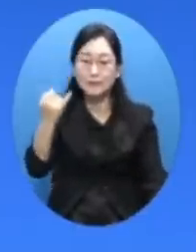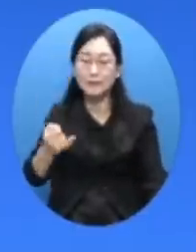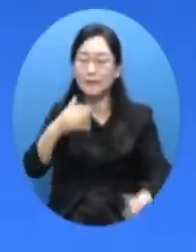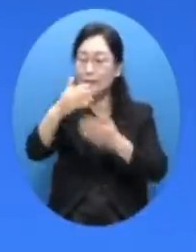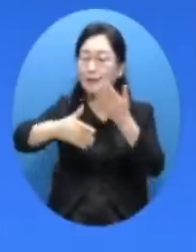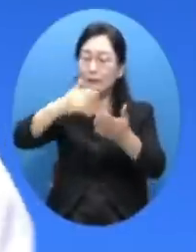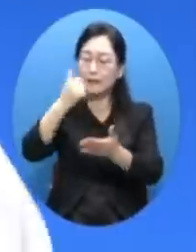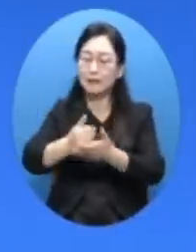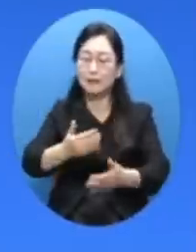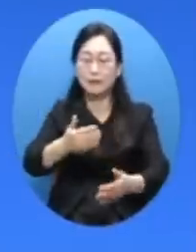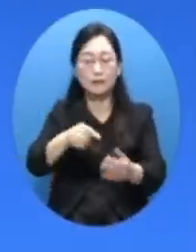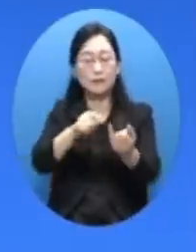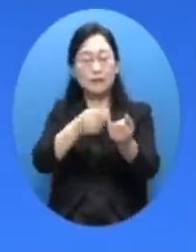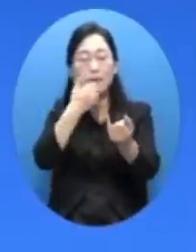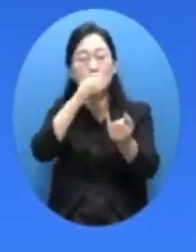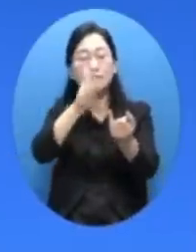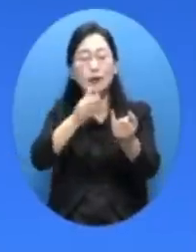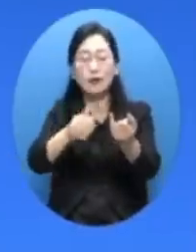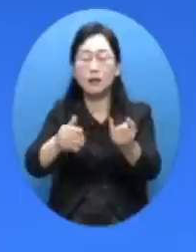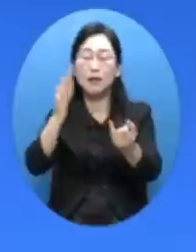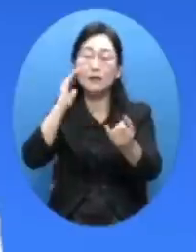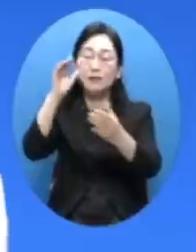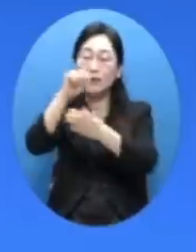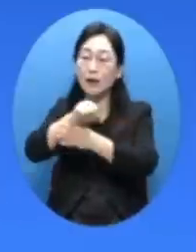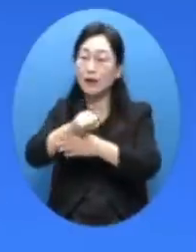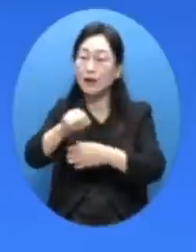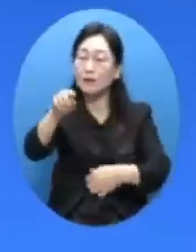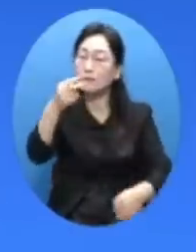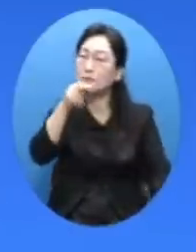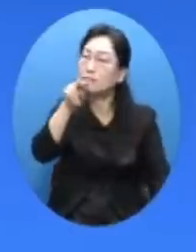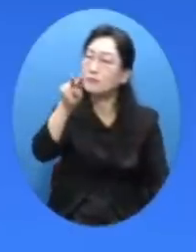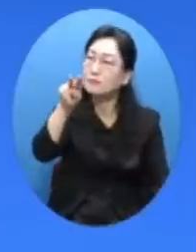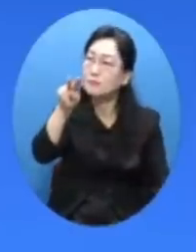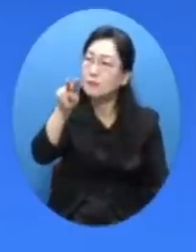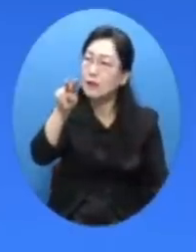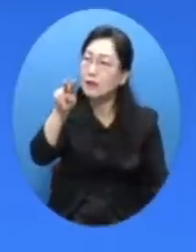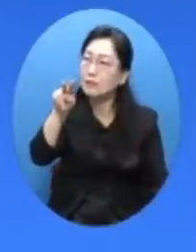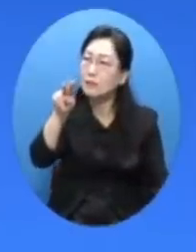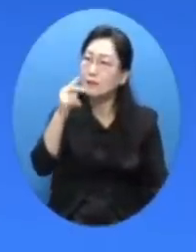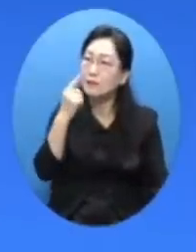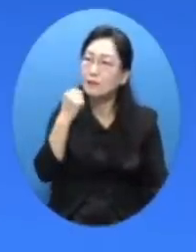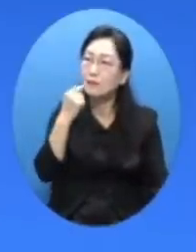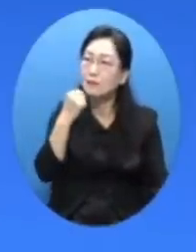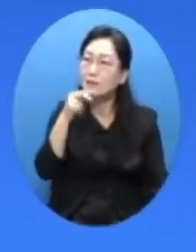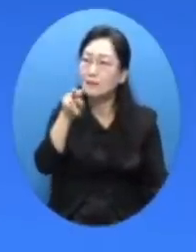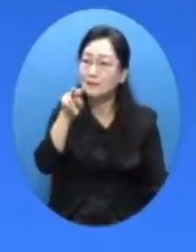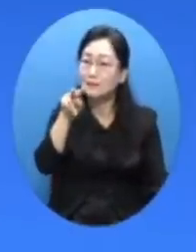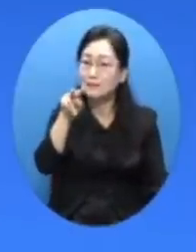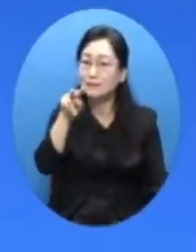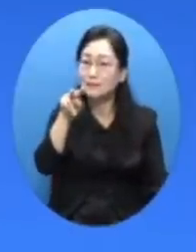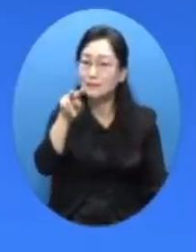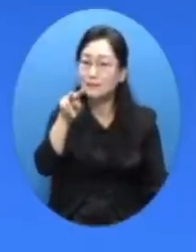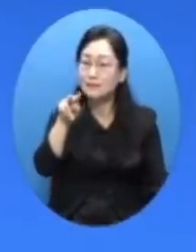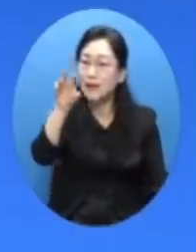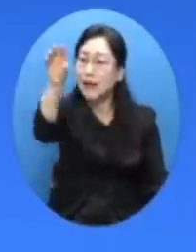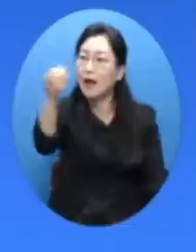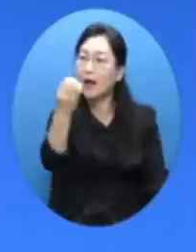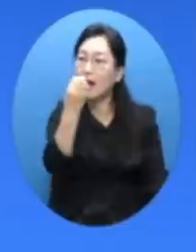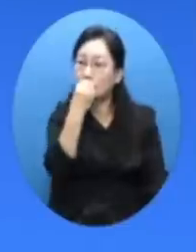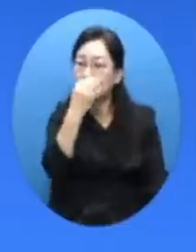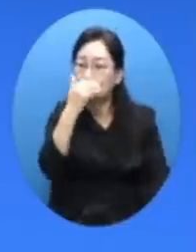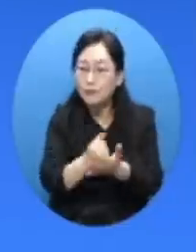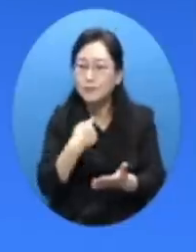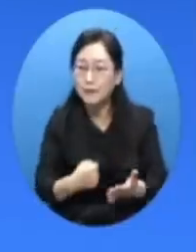하나님이 먹지 말라고 한 선악관 밑에 서서 바라보고 또 바라보고 바라보다가 그것을 따먹고 죄를